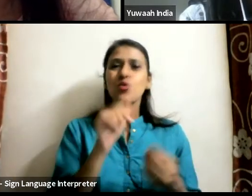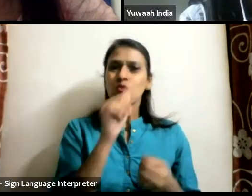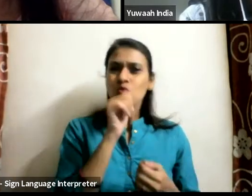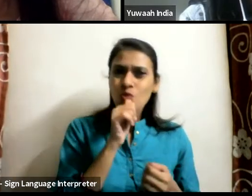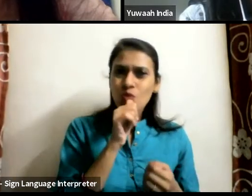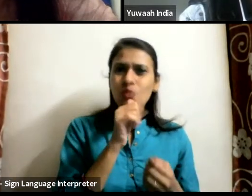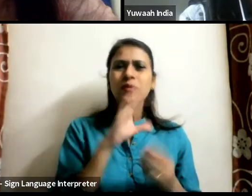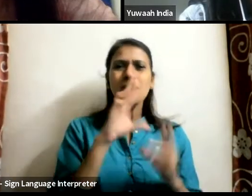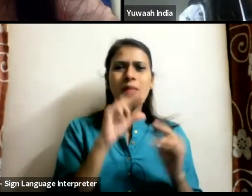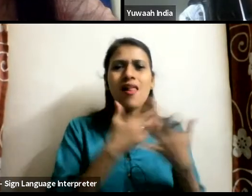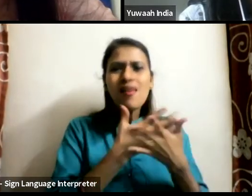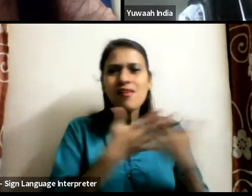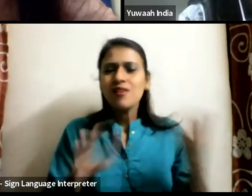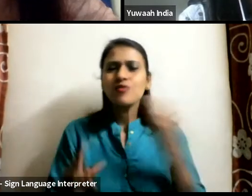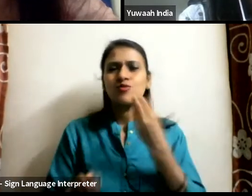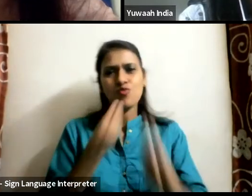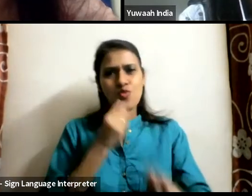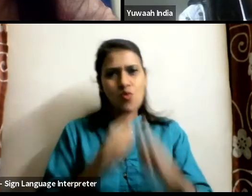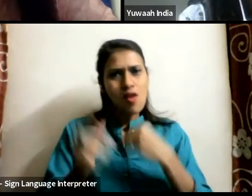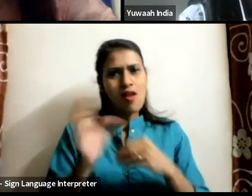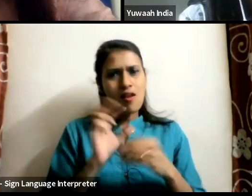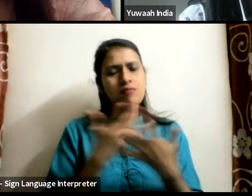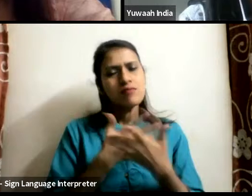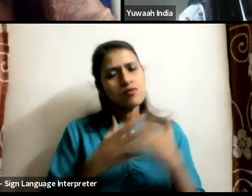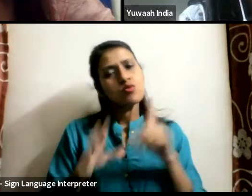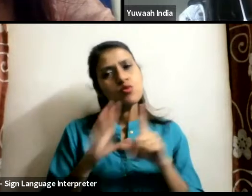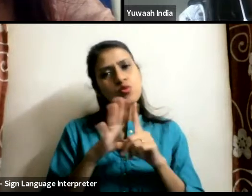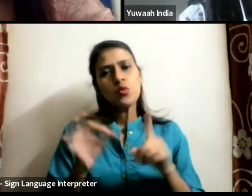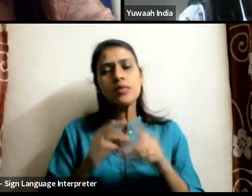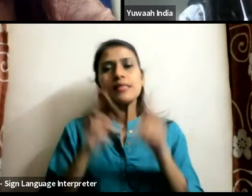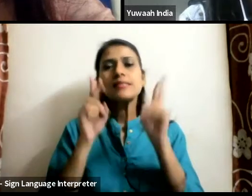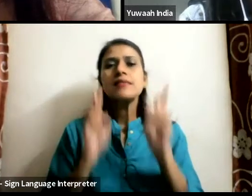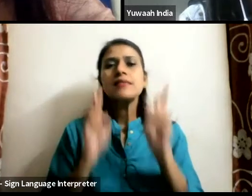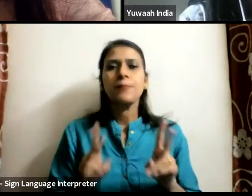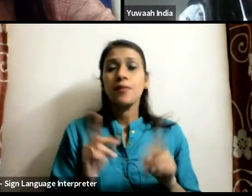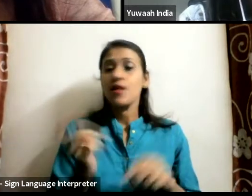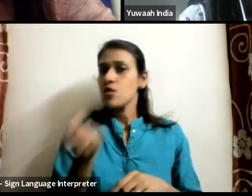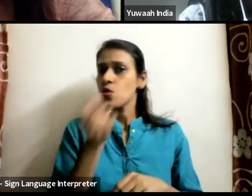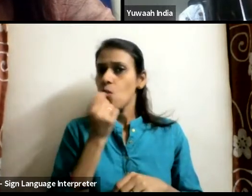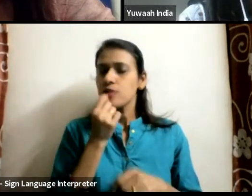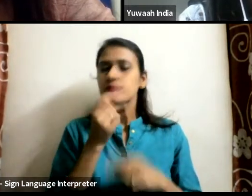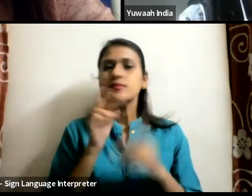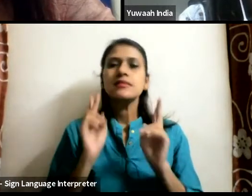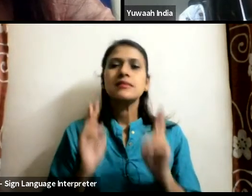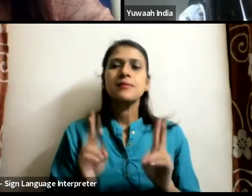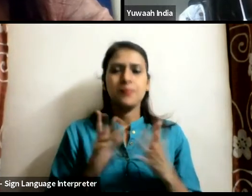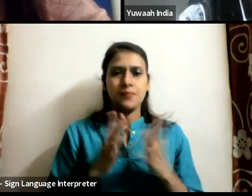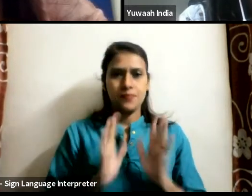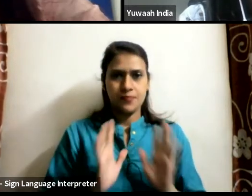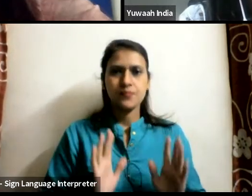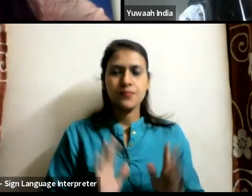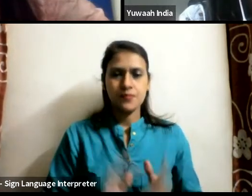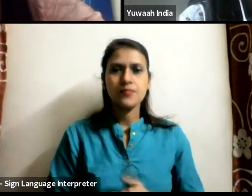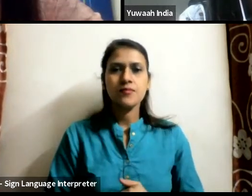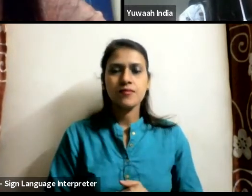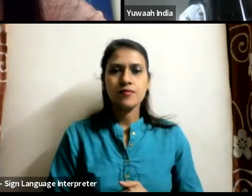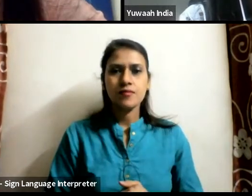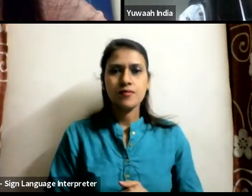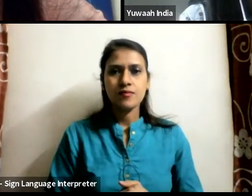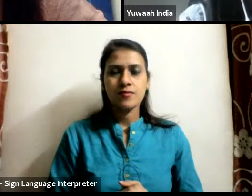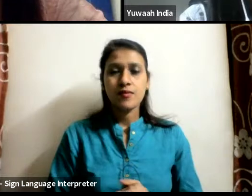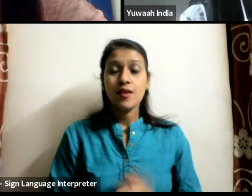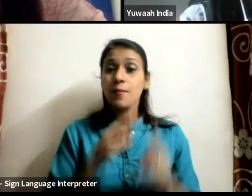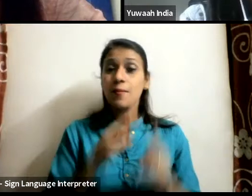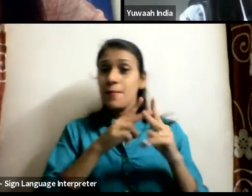का, एंड मल्टीविटामिन्स आप कंटिन्यू रखेंगे। सो ये आपको ध्यान रखना